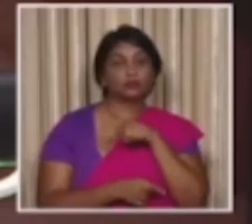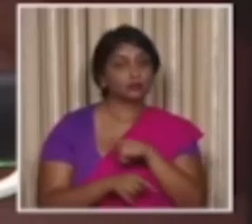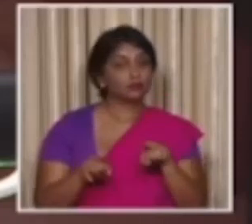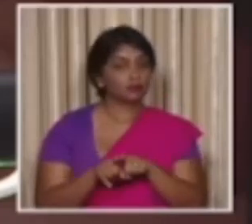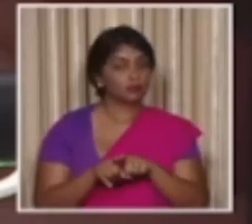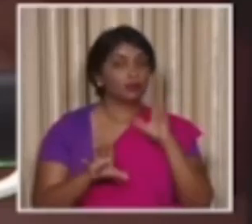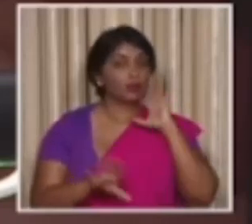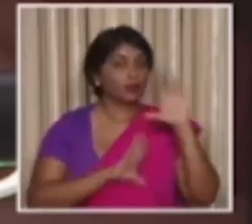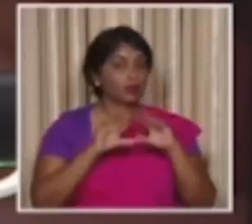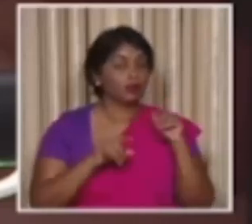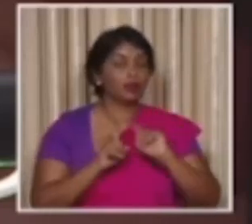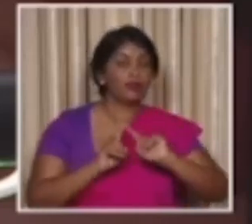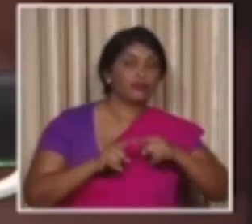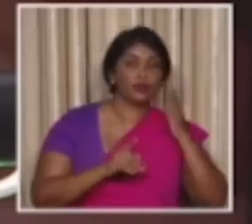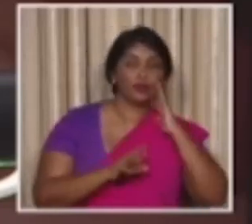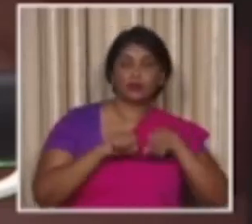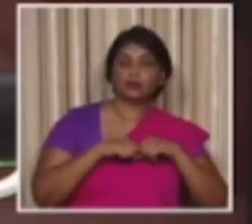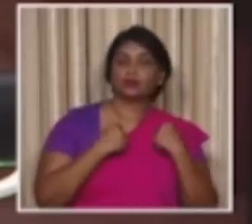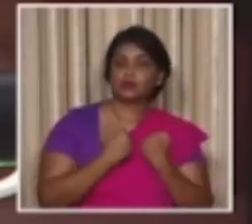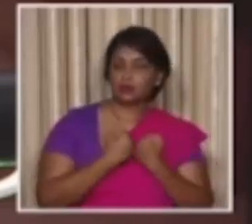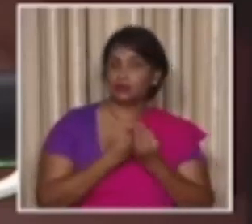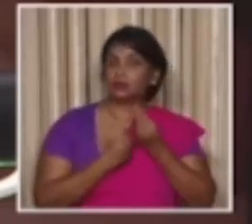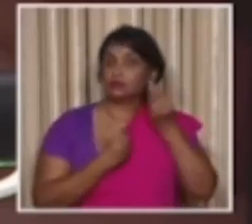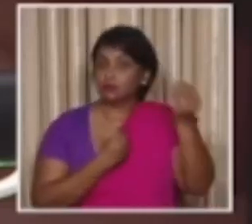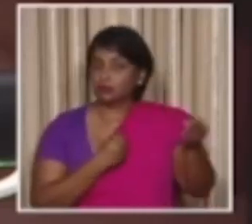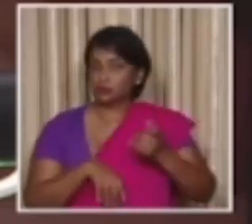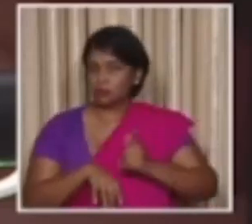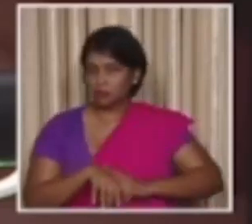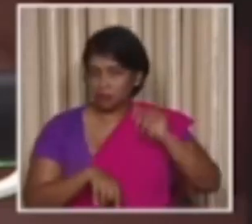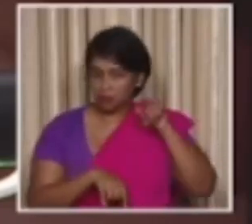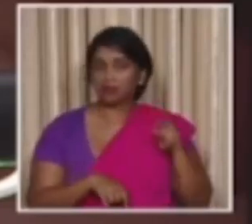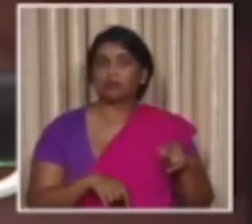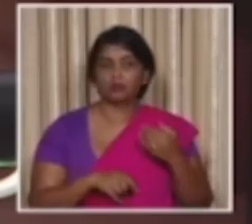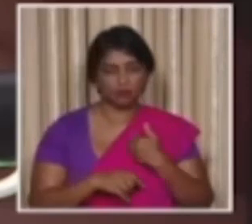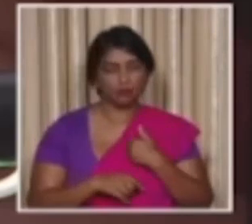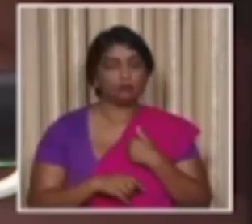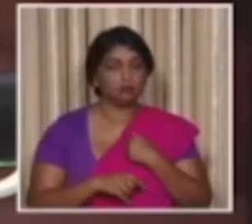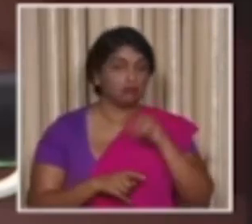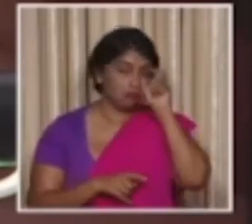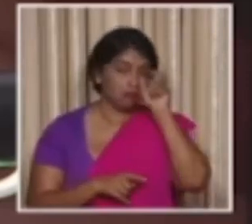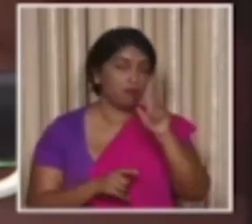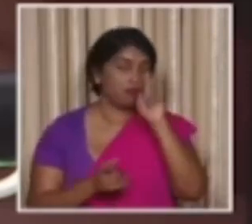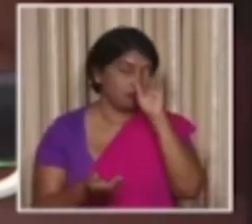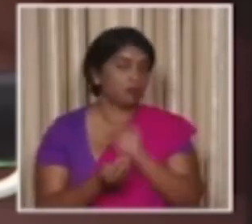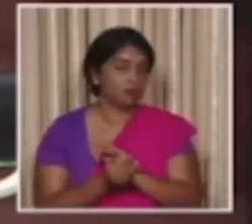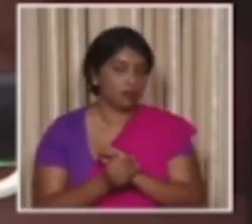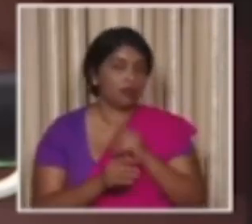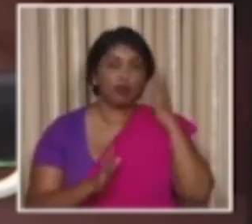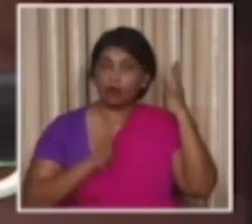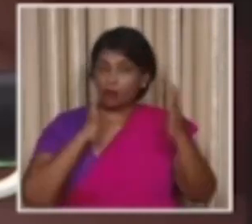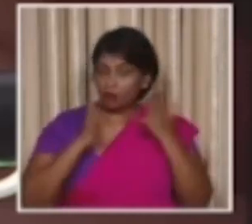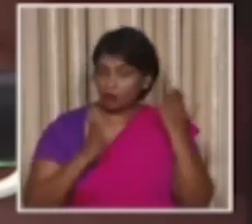ඒ නිසා මේ දත්ත වෙනත් විදේශීය සමාගම් වෙත පත්වීමේ අනතුර පිළිබඳවද මම හිතන්නේ මේදී අපි සැලකිලිමත් භාජනය කරන්න ඕන. මොකද